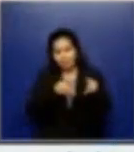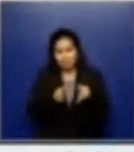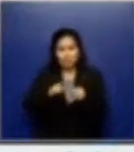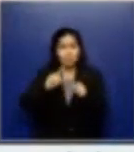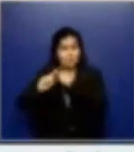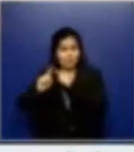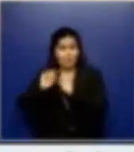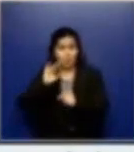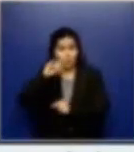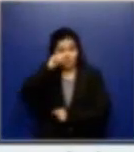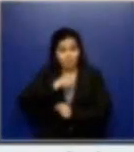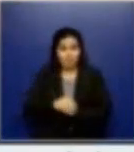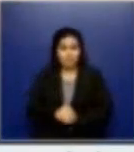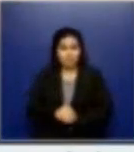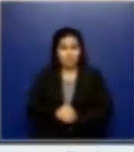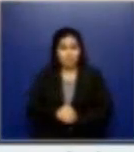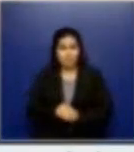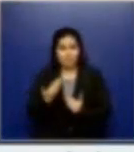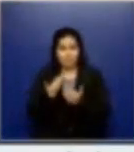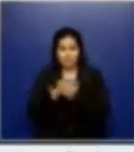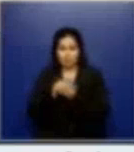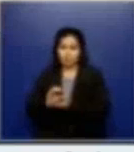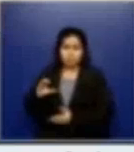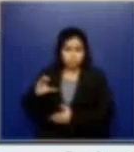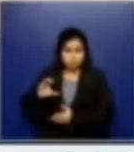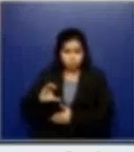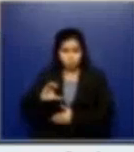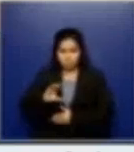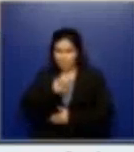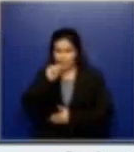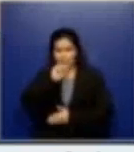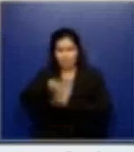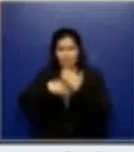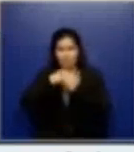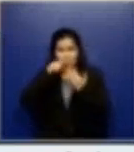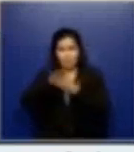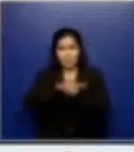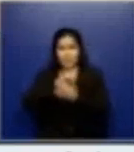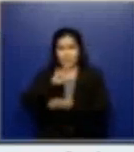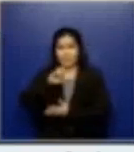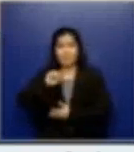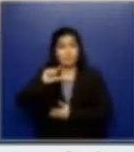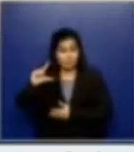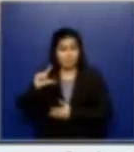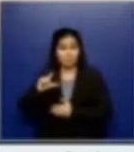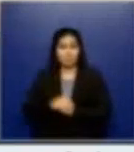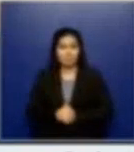ได้ท่านลงทุนเมกะโปรเจกต์เลยได้ทั้งประเทศ700,000 ล้านเอาเลยท่าน